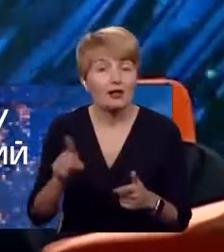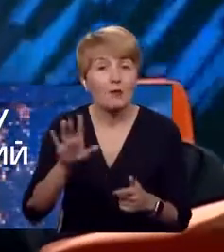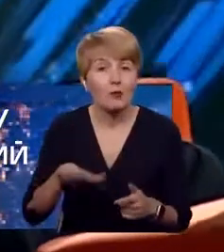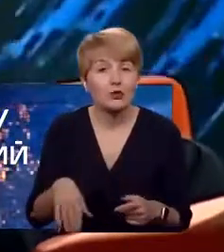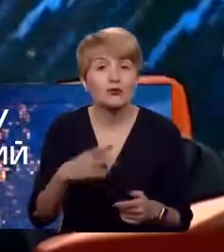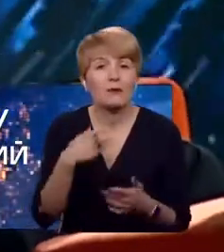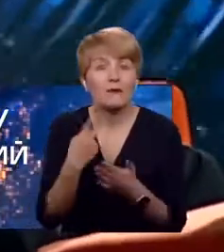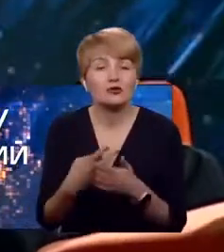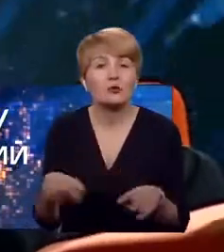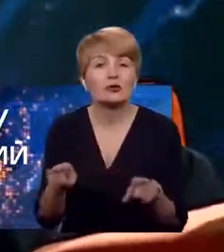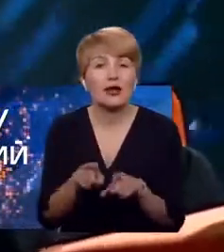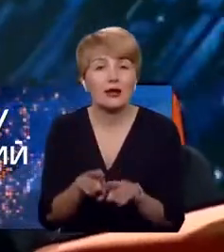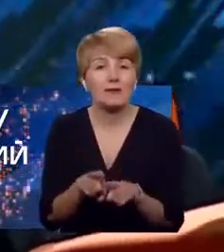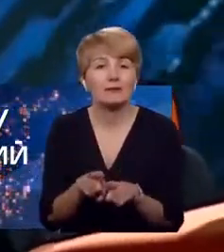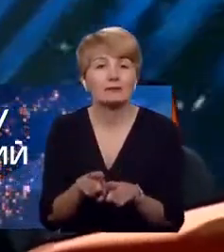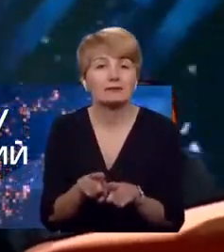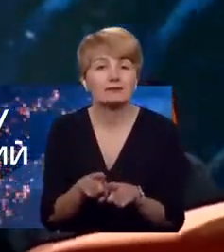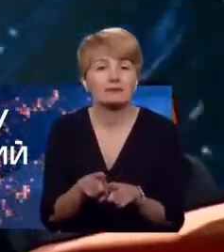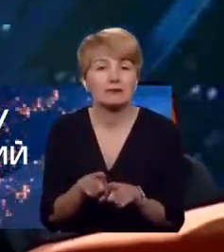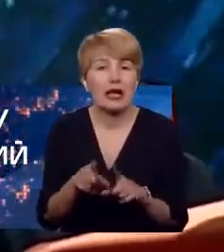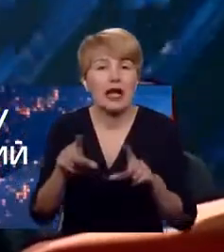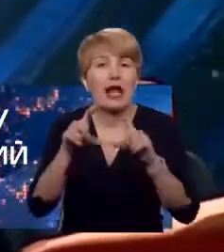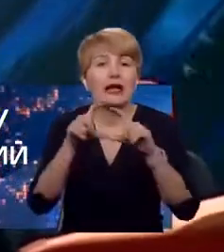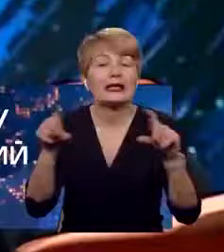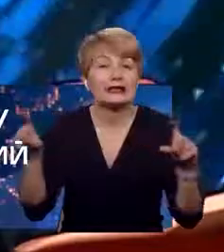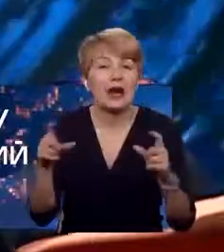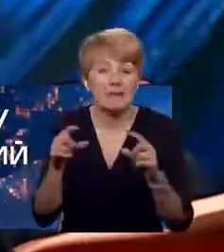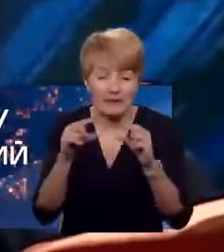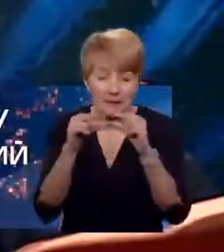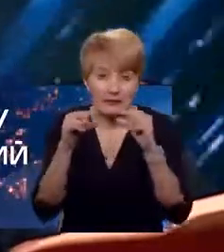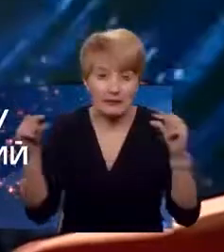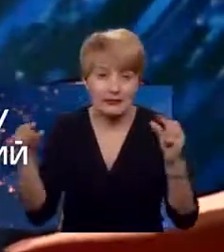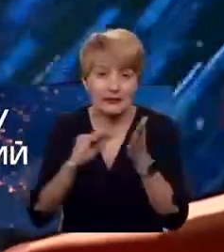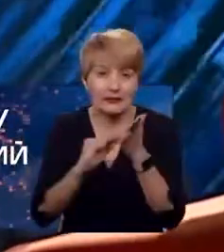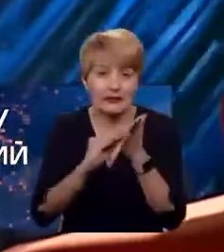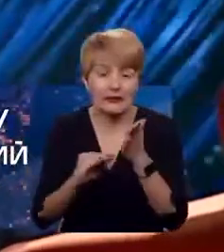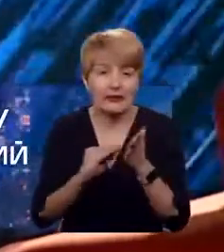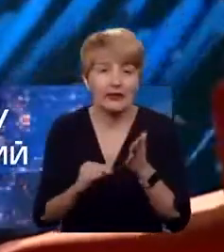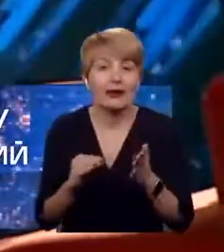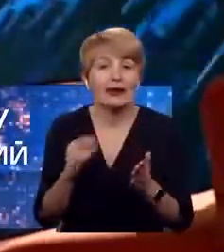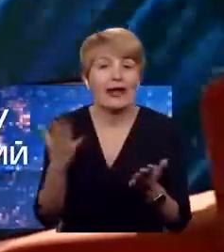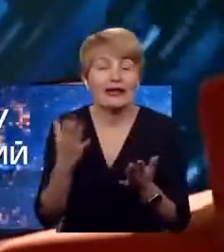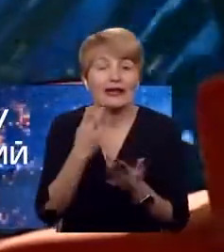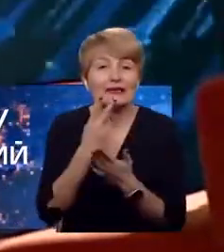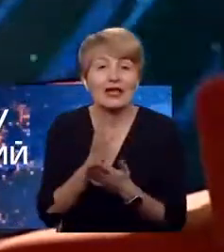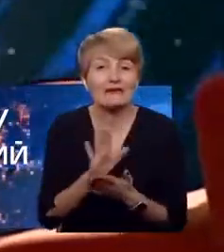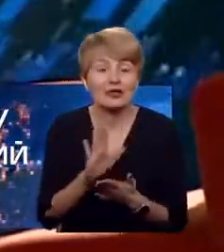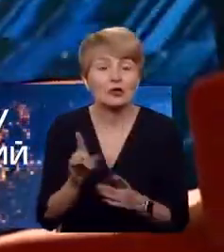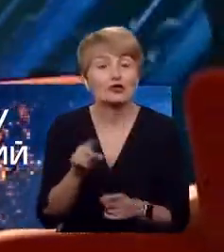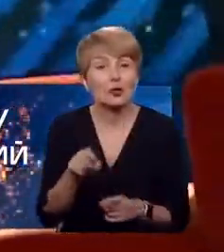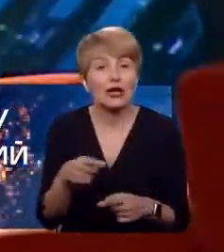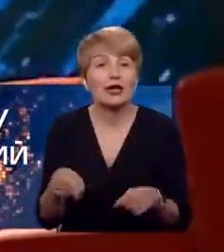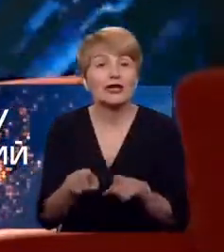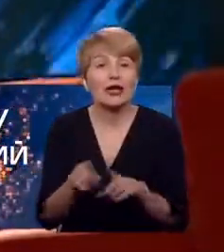такими, такими літерами, які не видно навіть з 30 сантиметрів, що це у нього